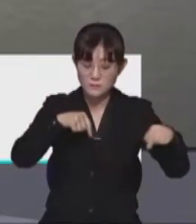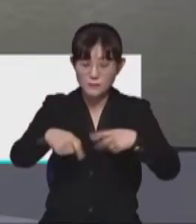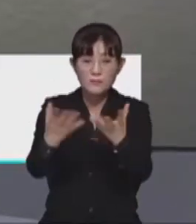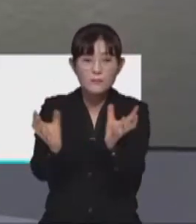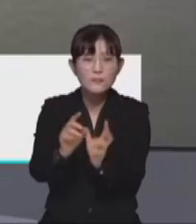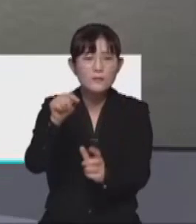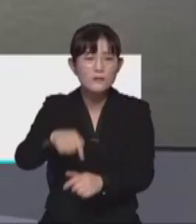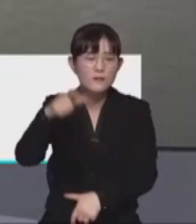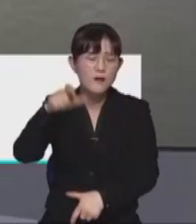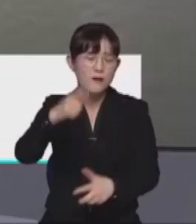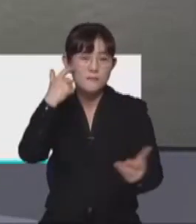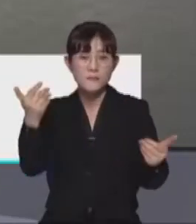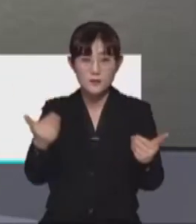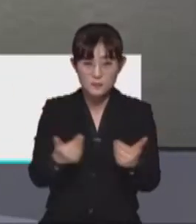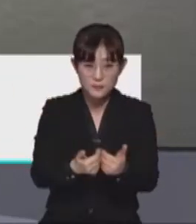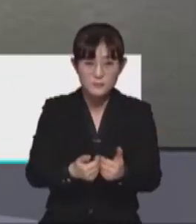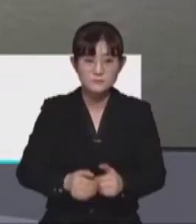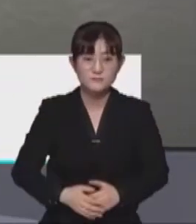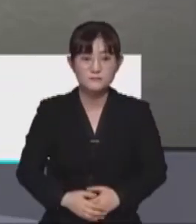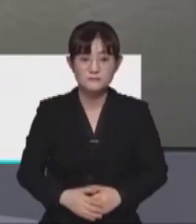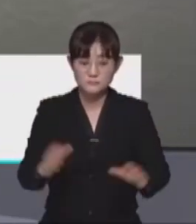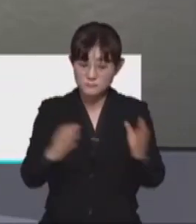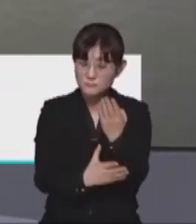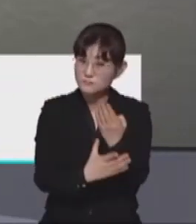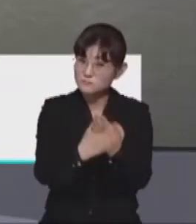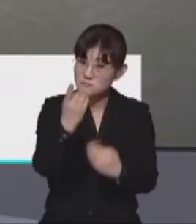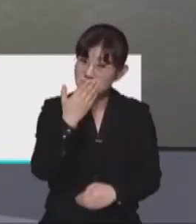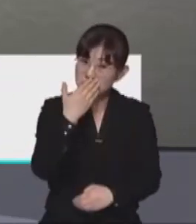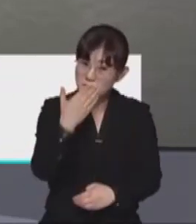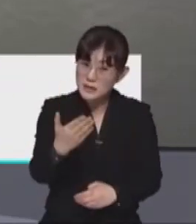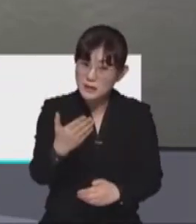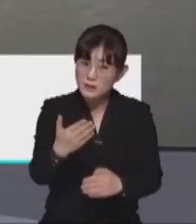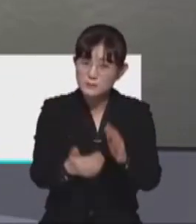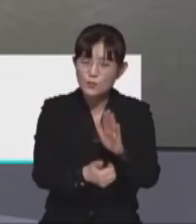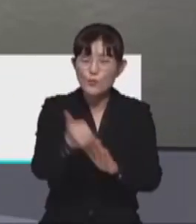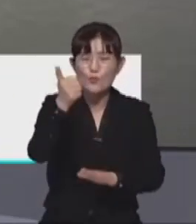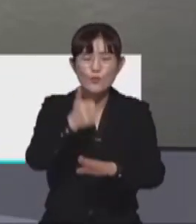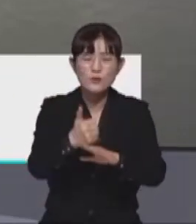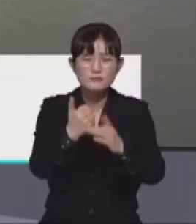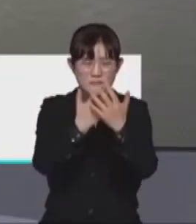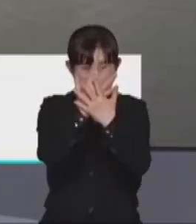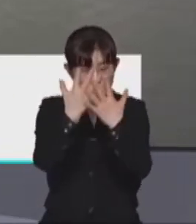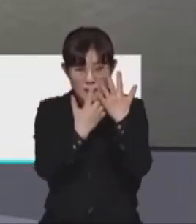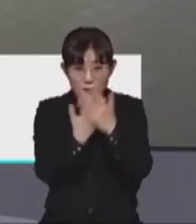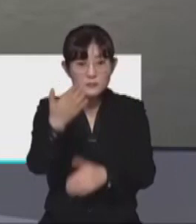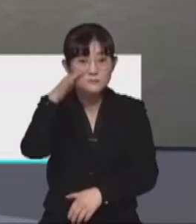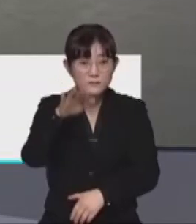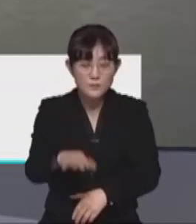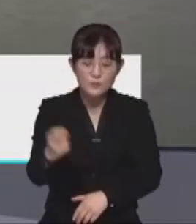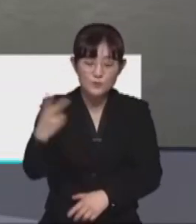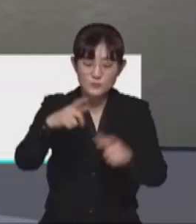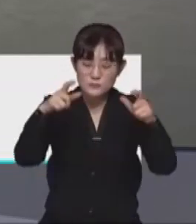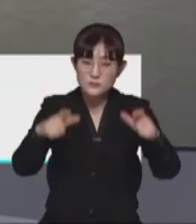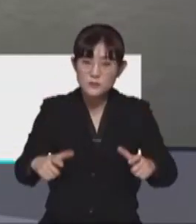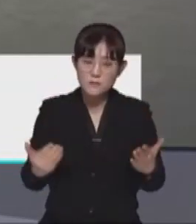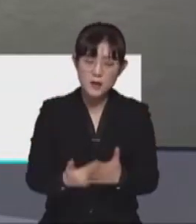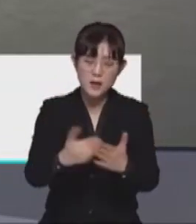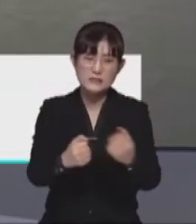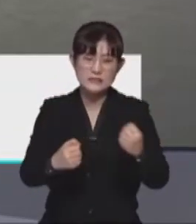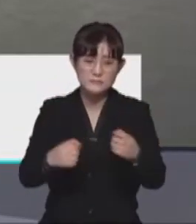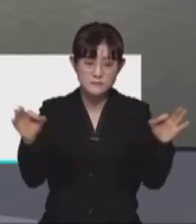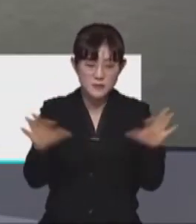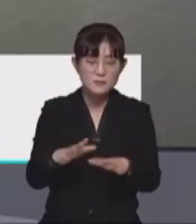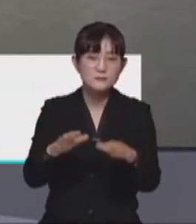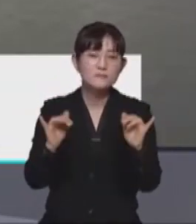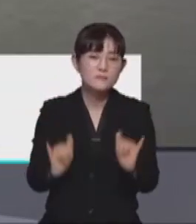정치권도 강하게 반대하고 나섰는데요. 실현 가능성이 낮은 데다 지역의 발전 동력까지 상실하지 않을까 우려하는